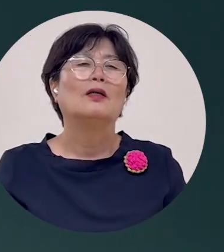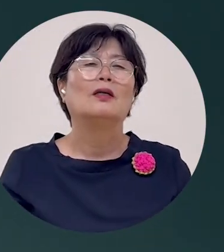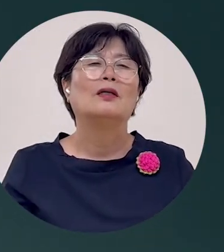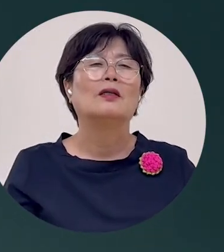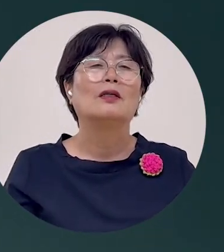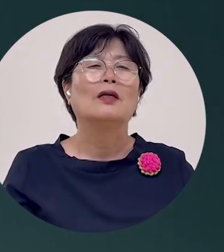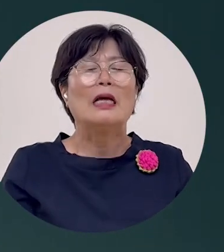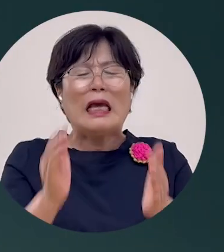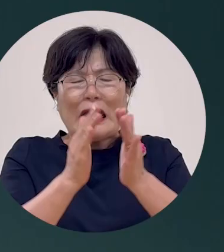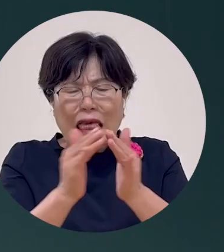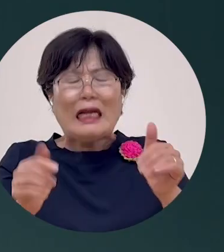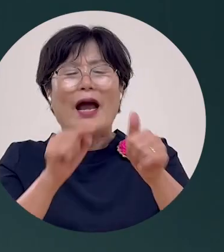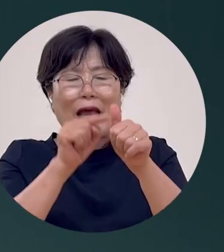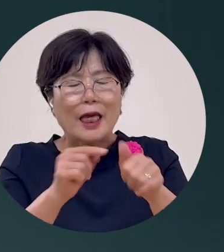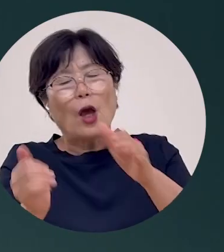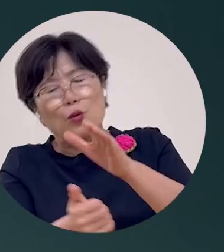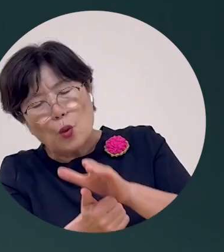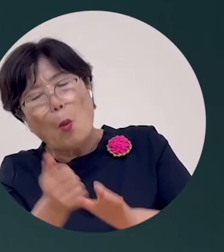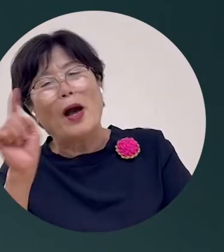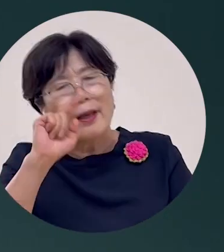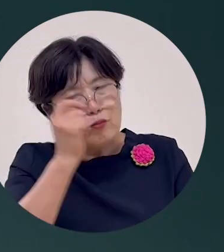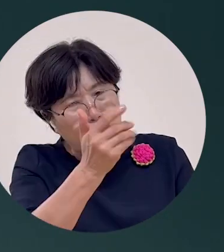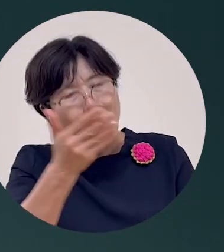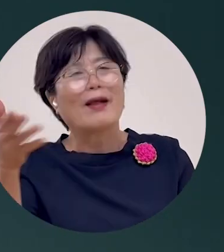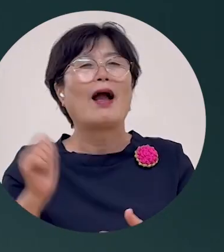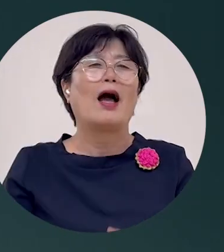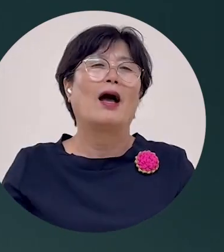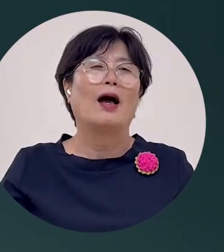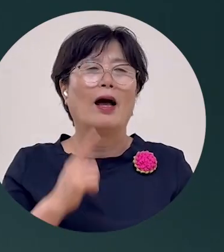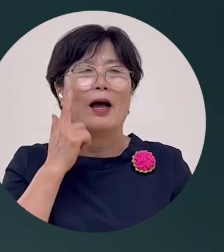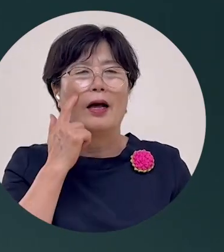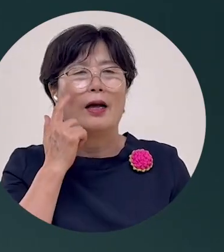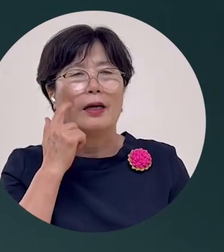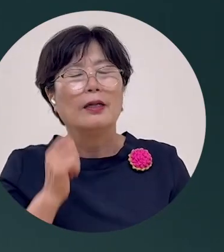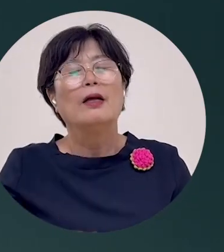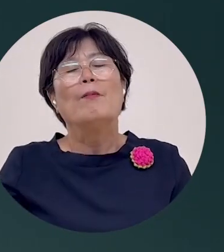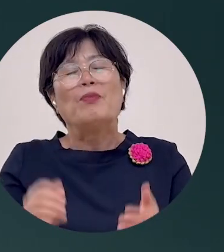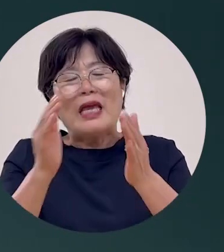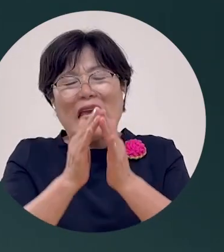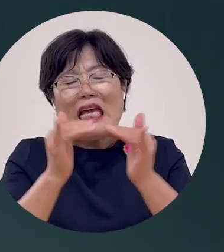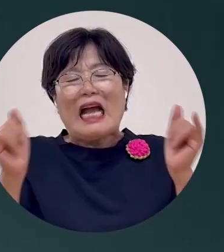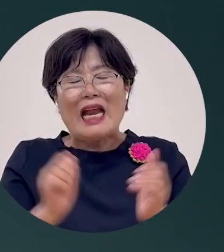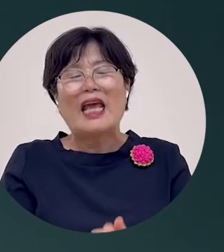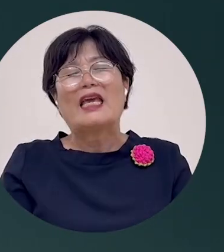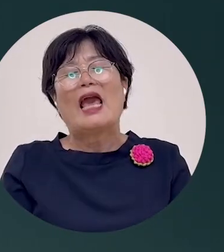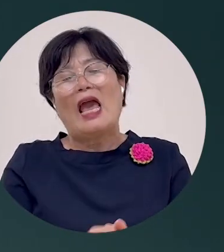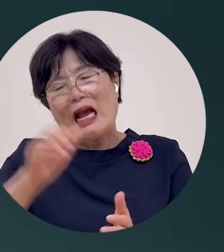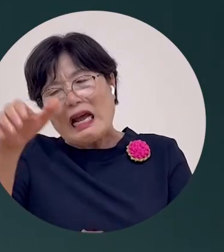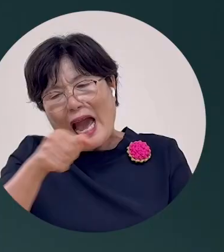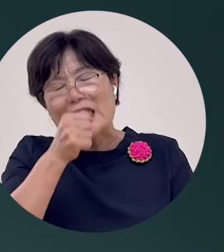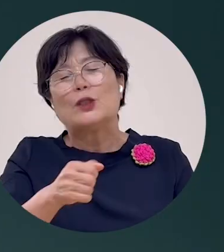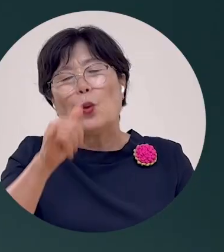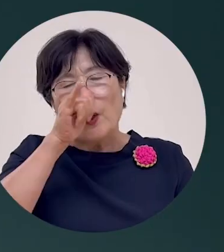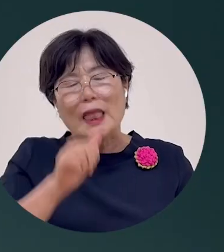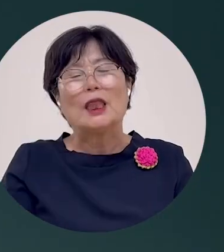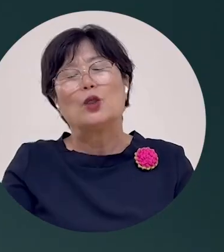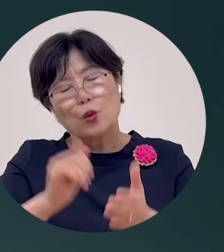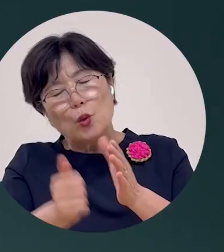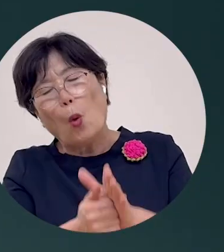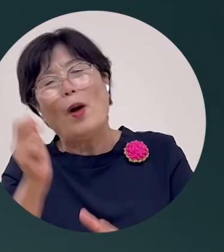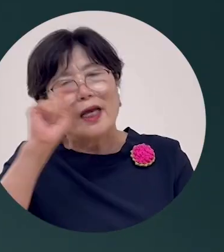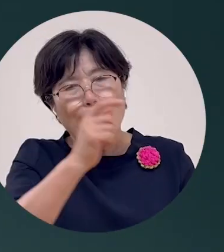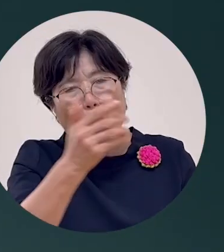자, 인간에게 소망이 뭘까요? 자, 인간들이 갖고 있는 소망이라고는